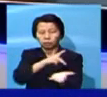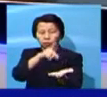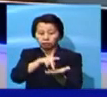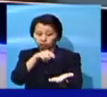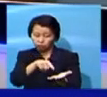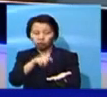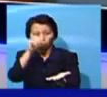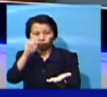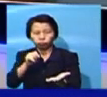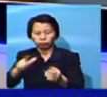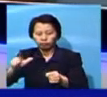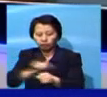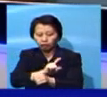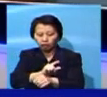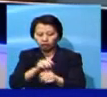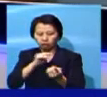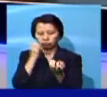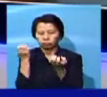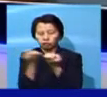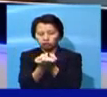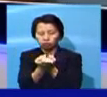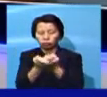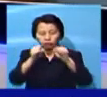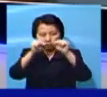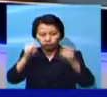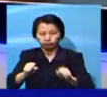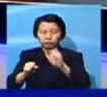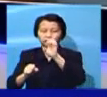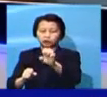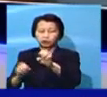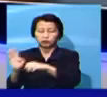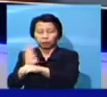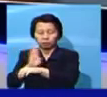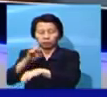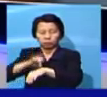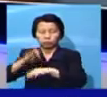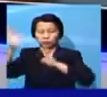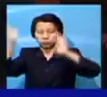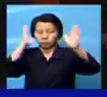akan sekaligus mengkapkan ekosistem edagang di negara